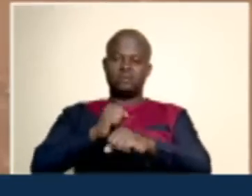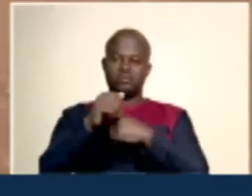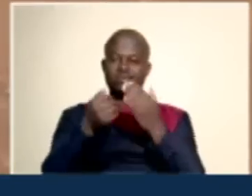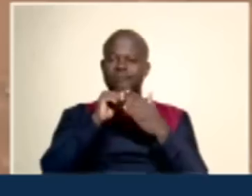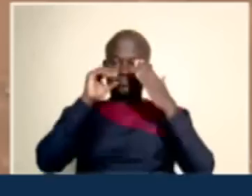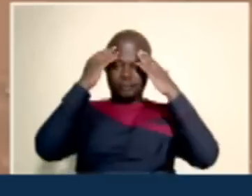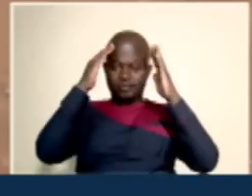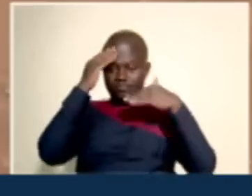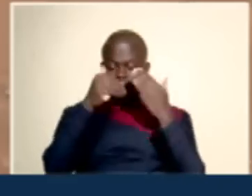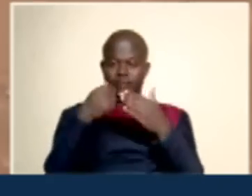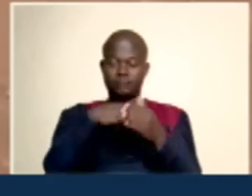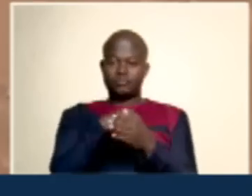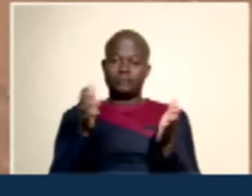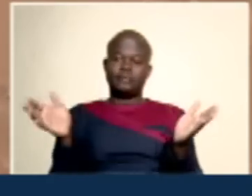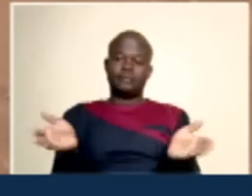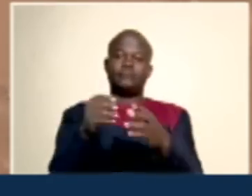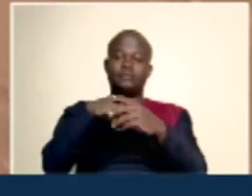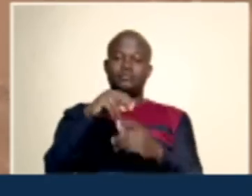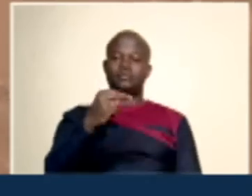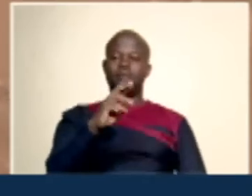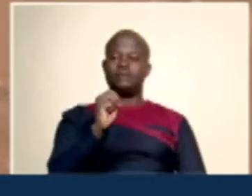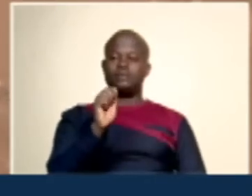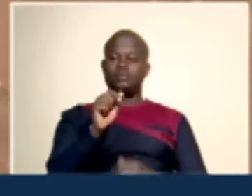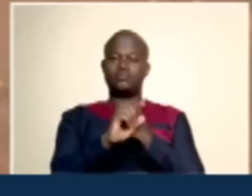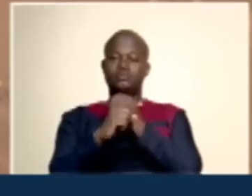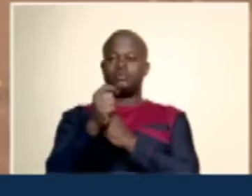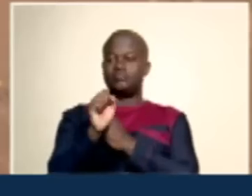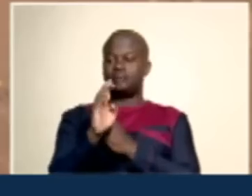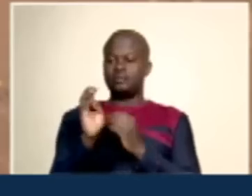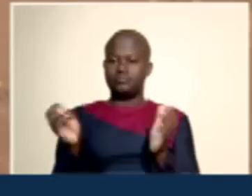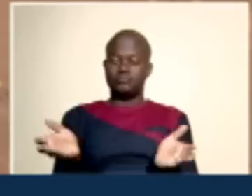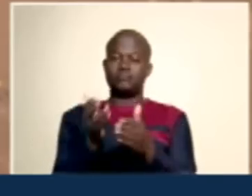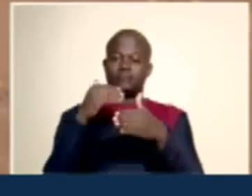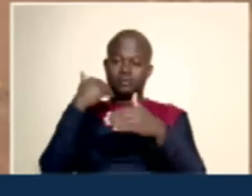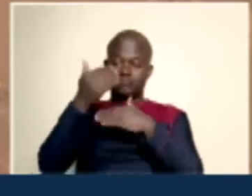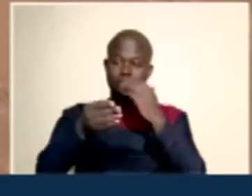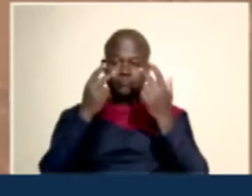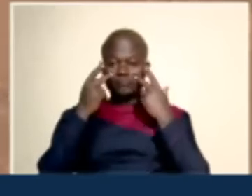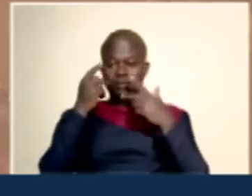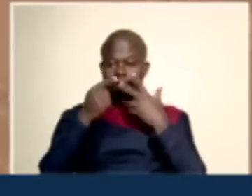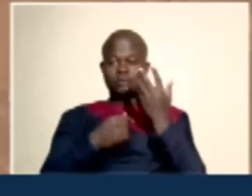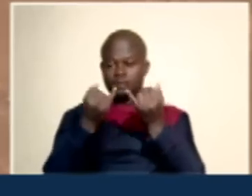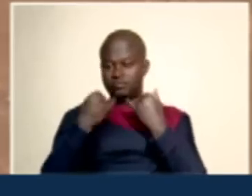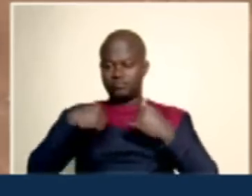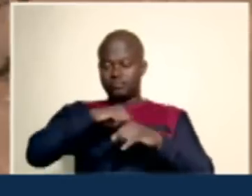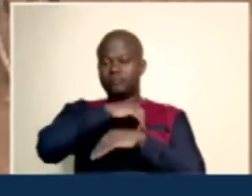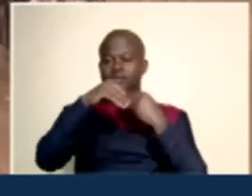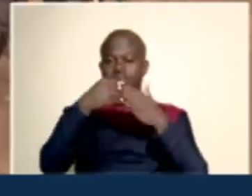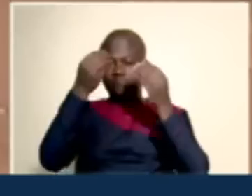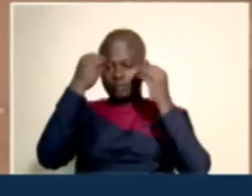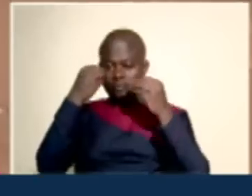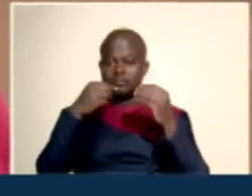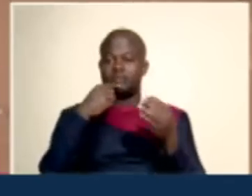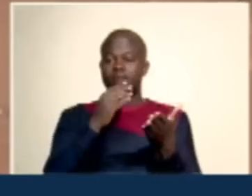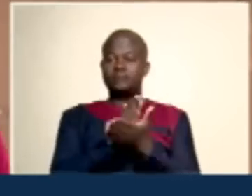kubera nagiye baje mu bukangurambaga bwaje muri ngara mu kare ka Gatsibo baradukangurira dusanga ibyo batubwiye dusanga ibyo batwigisha dusanga